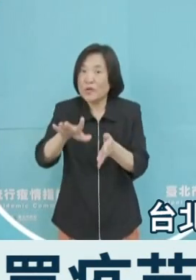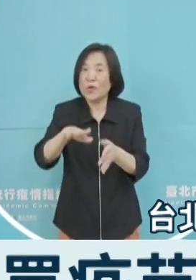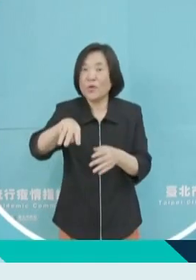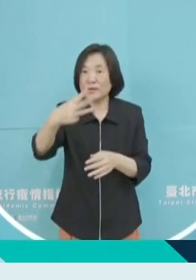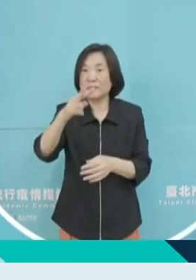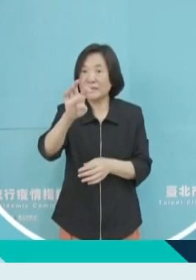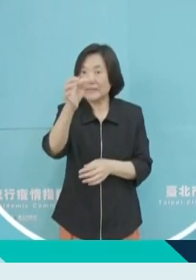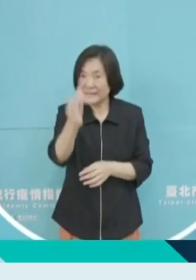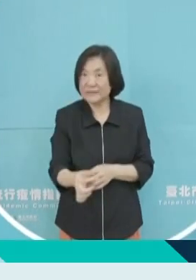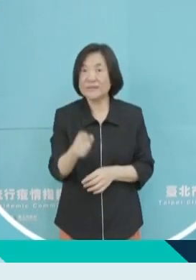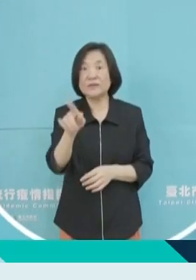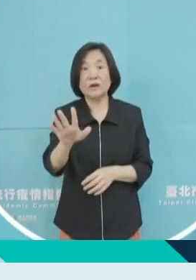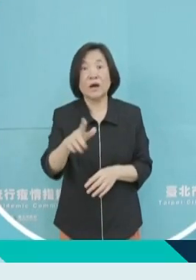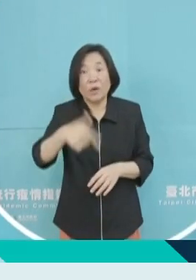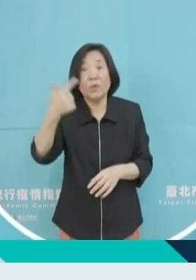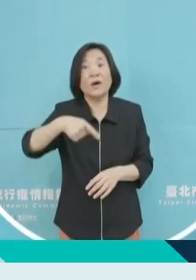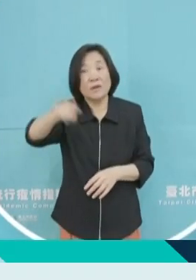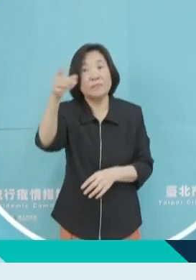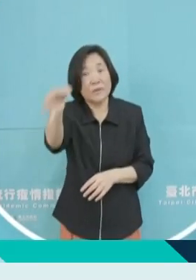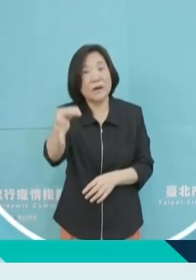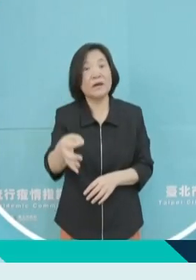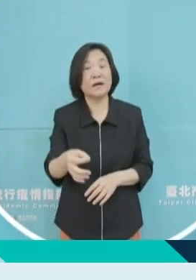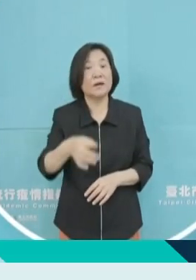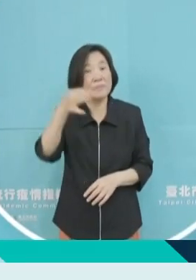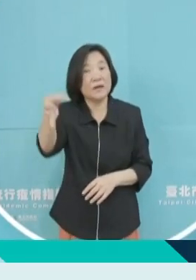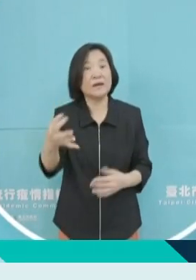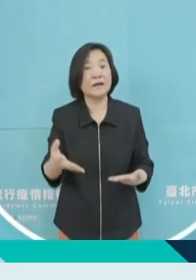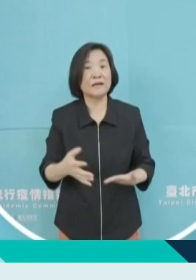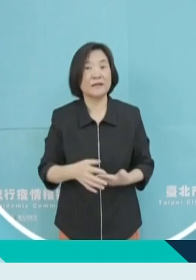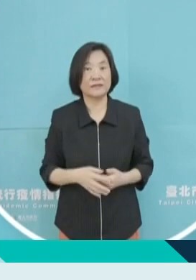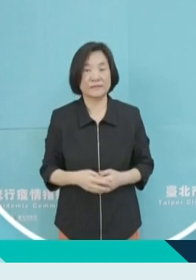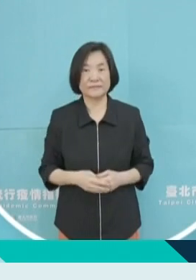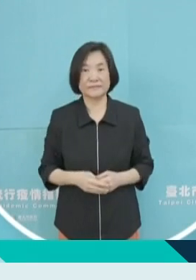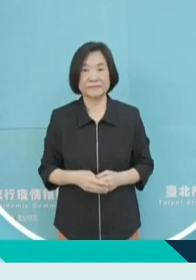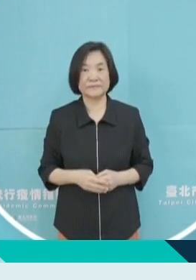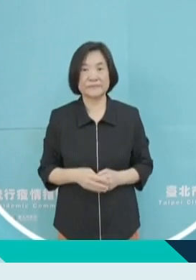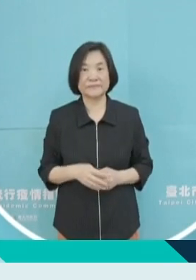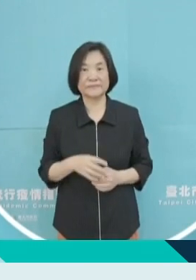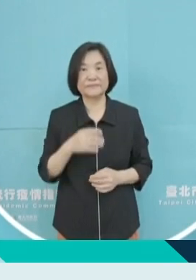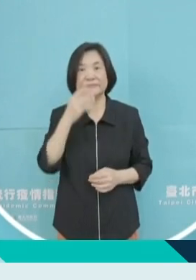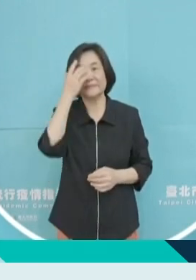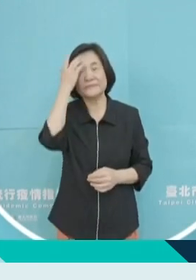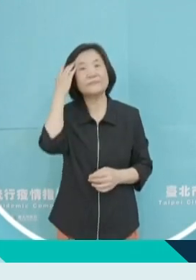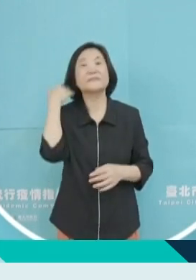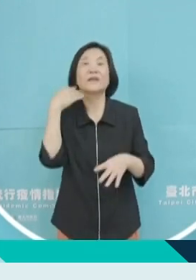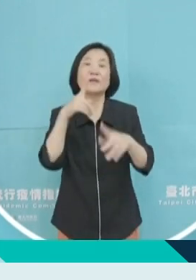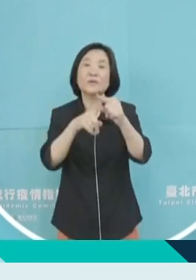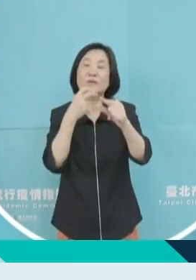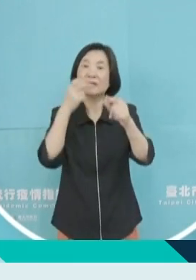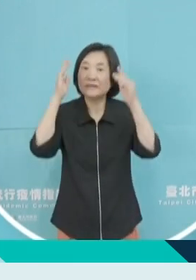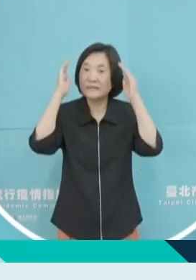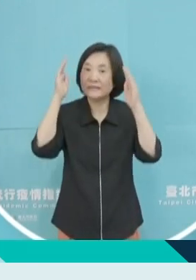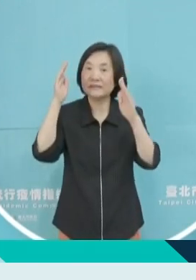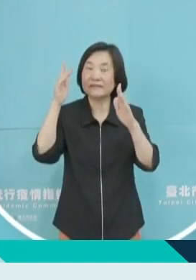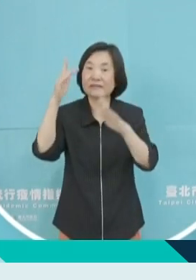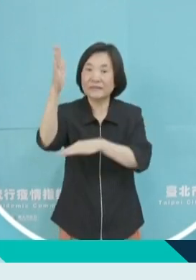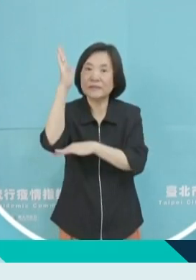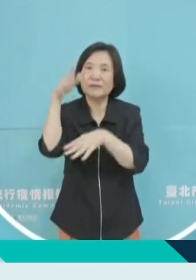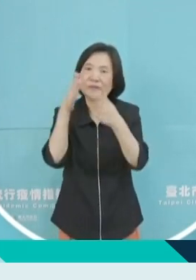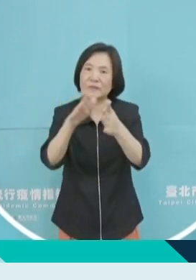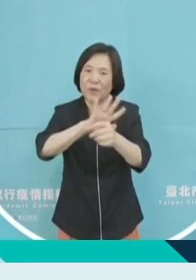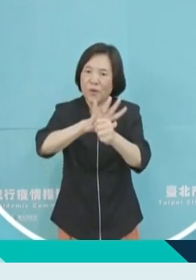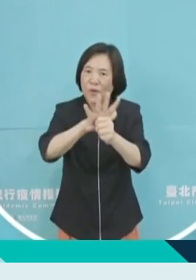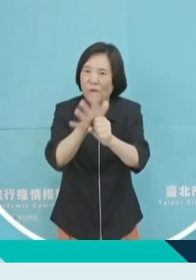了340亿，那就去执行啊，赶快做啊。所以有时候是这样的哦，中央政府哦对付新冠肺